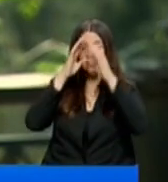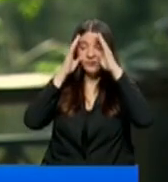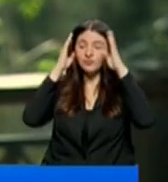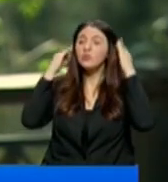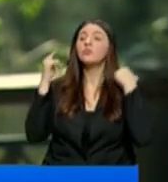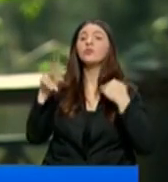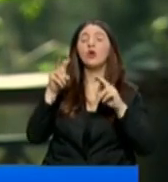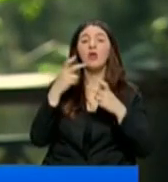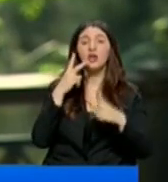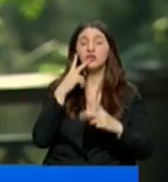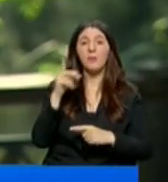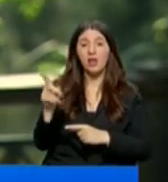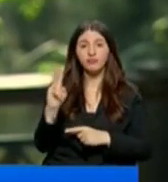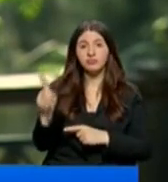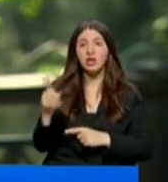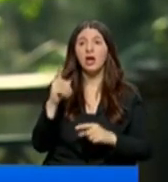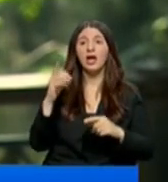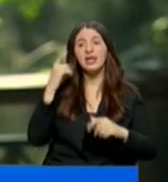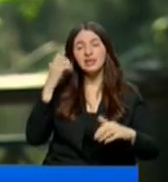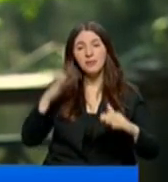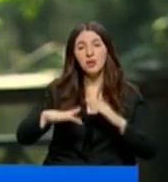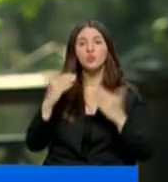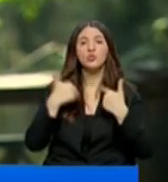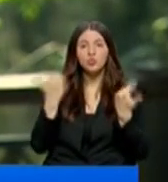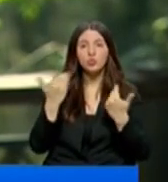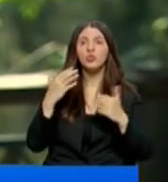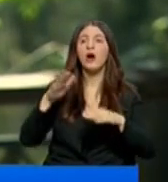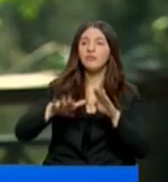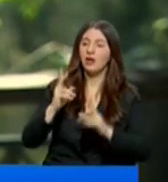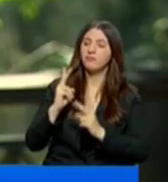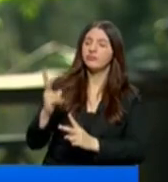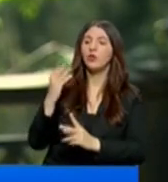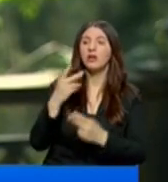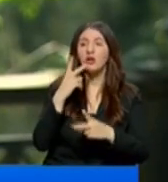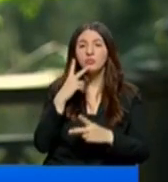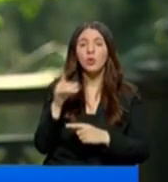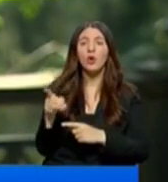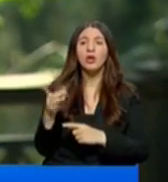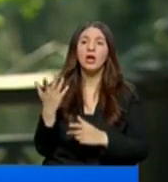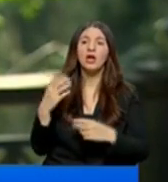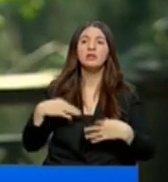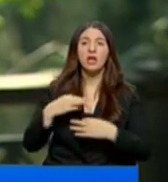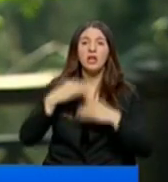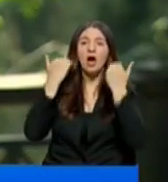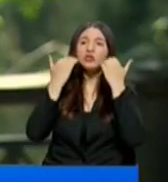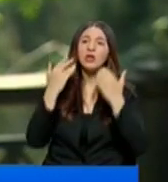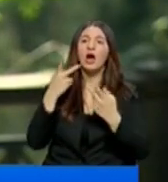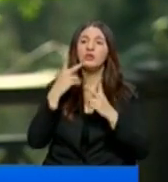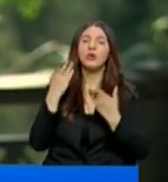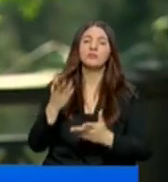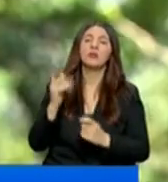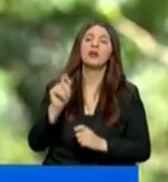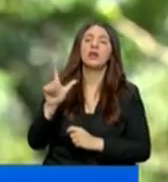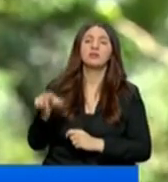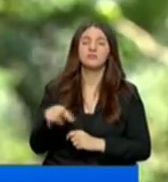konudaki açıklamaları temelini hukuka, temelini adalete dayandıran açıklamalar. Öyle Sayın Akşener'in açıklamalarını kabul etmek gerekiyor.